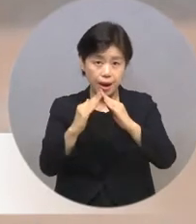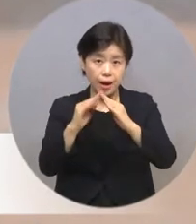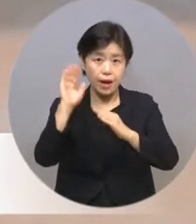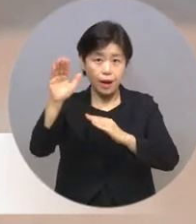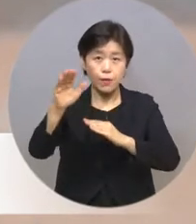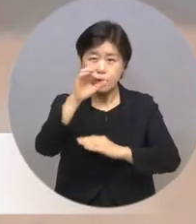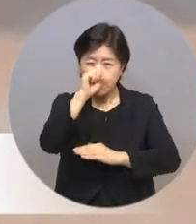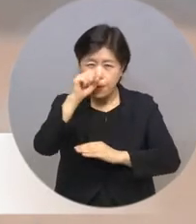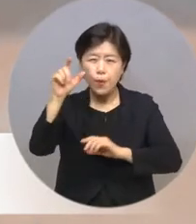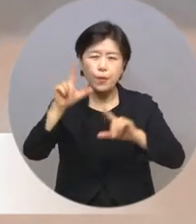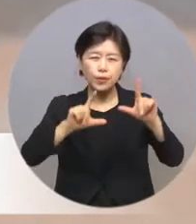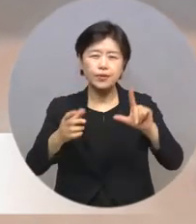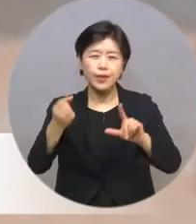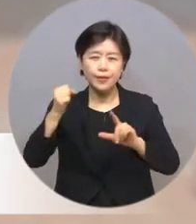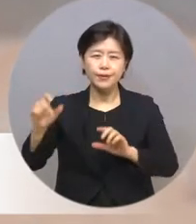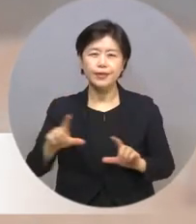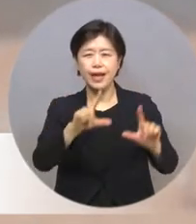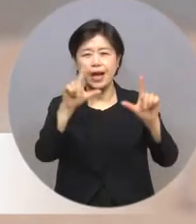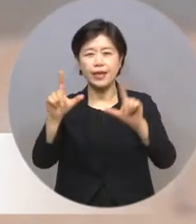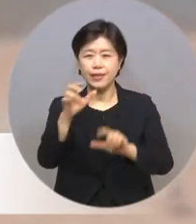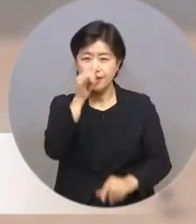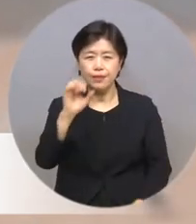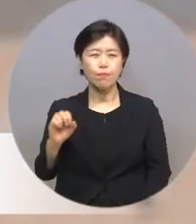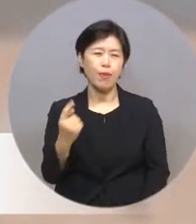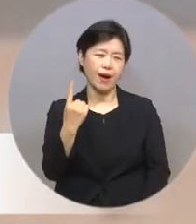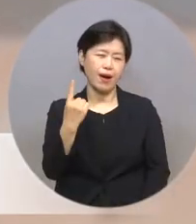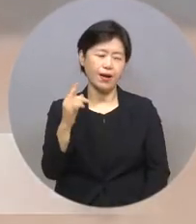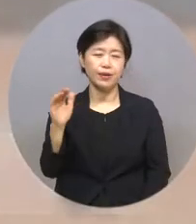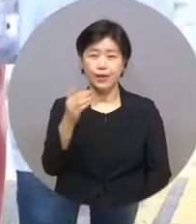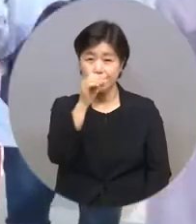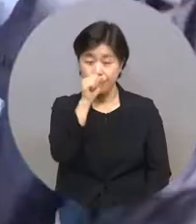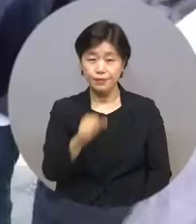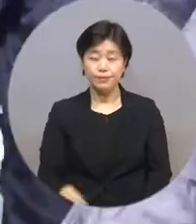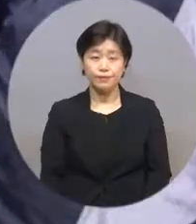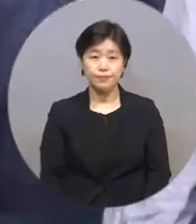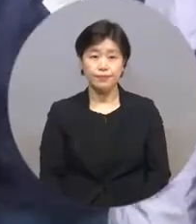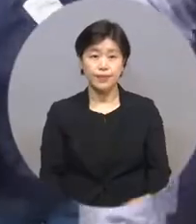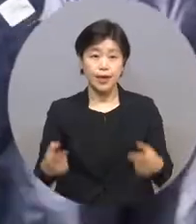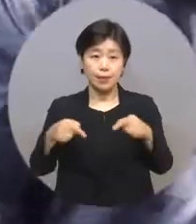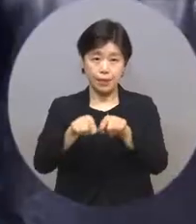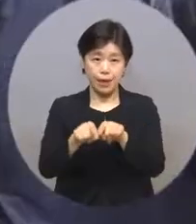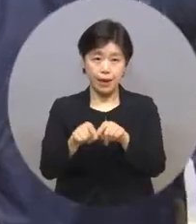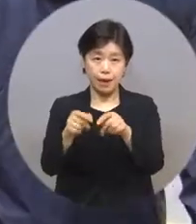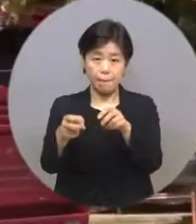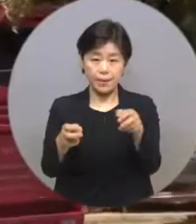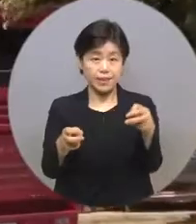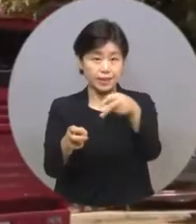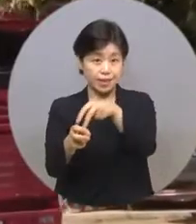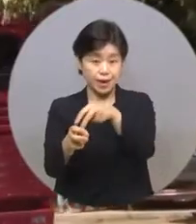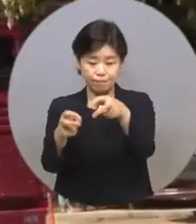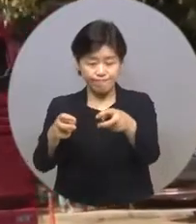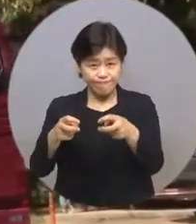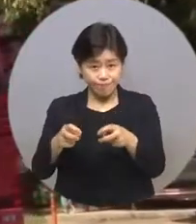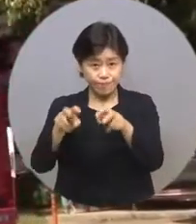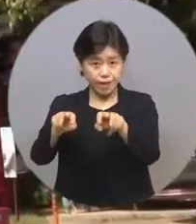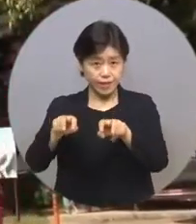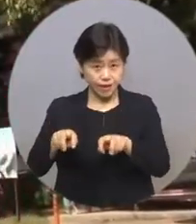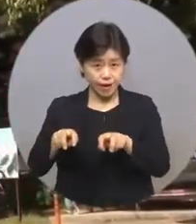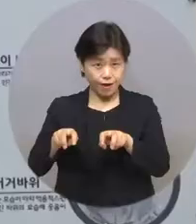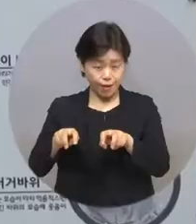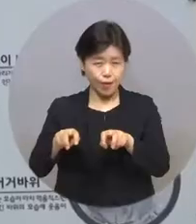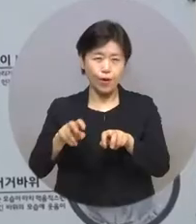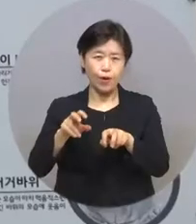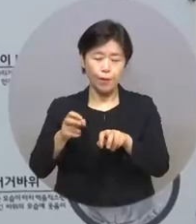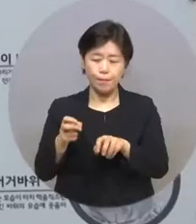모습으로 살아가실 수 있는 길이 되는 그런 계기가 되었으면 좋겠습니다 함께 버스를 타고 출발합니다 여행이 얼마만인지